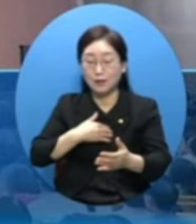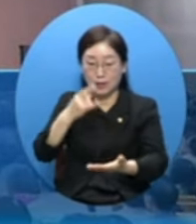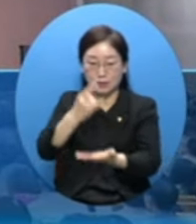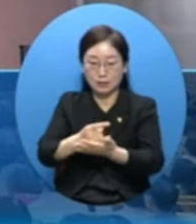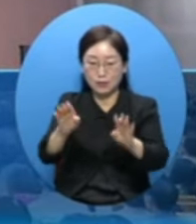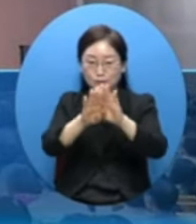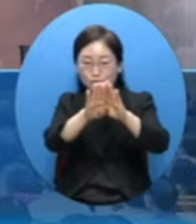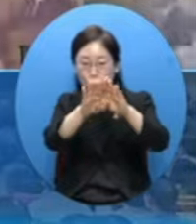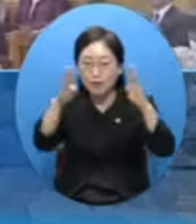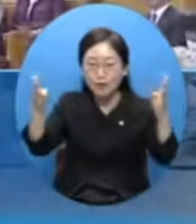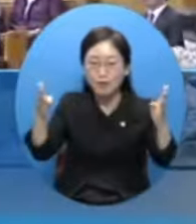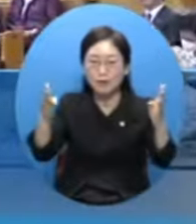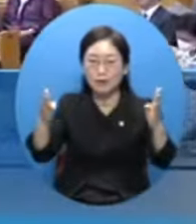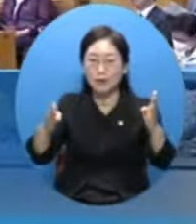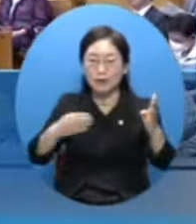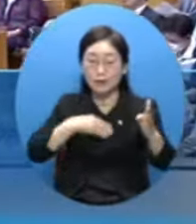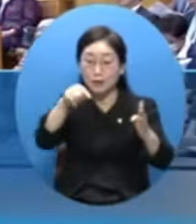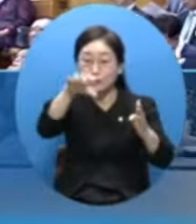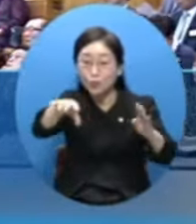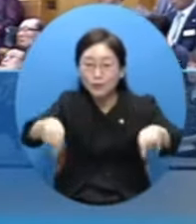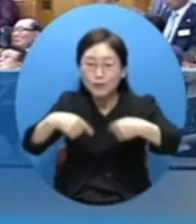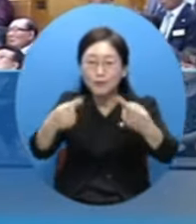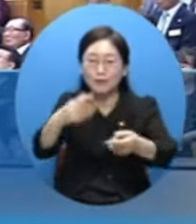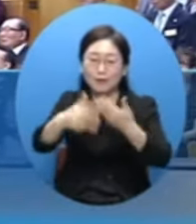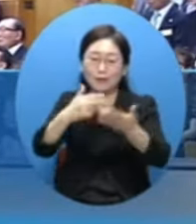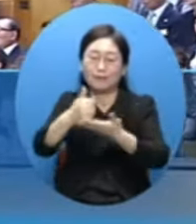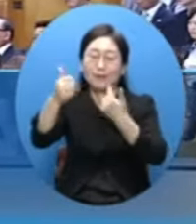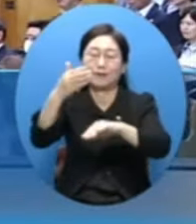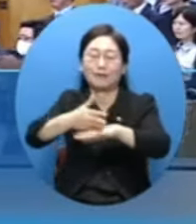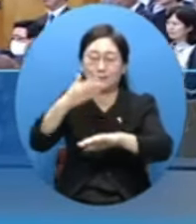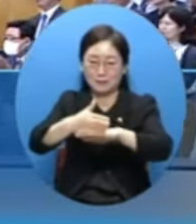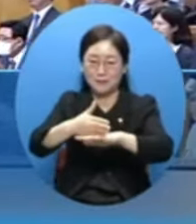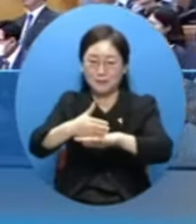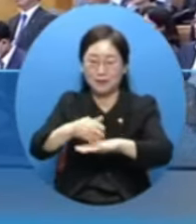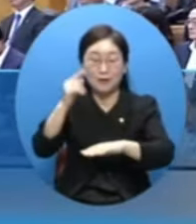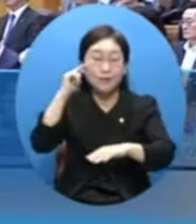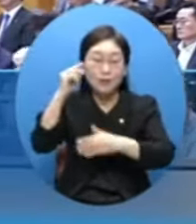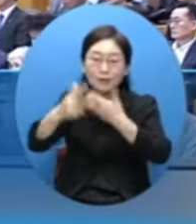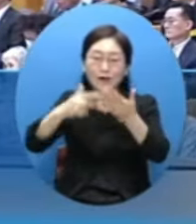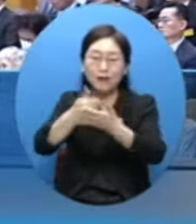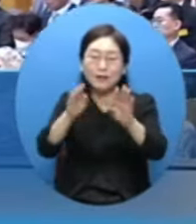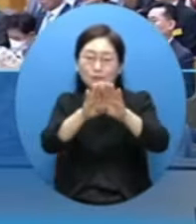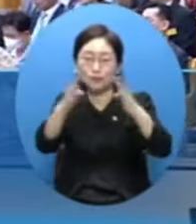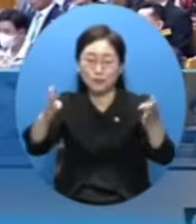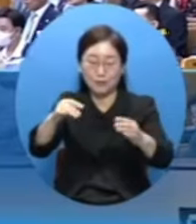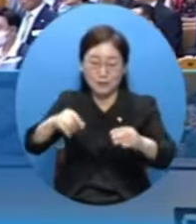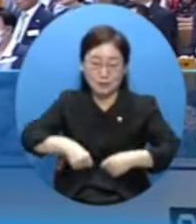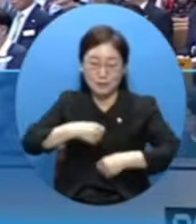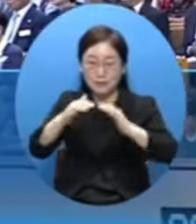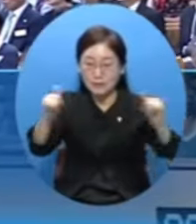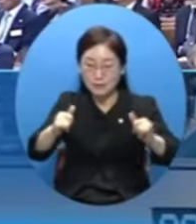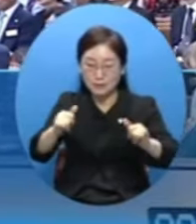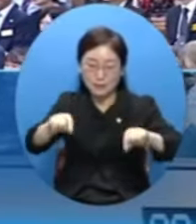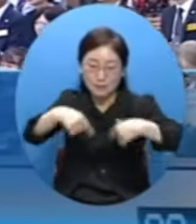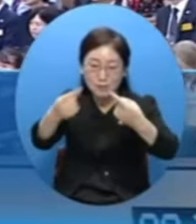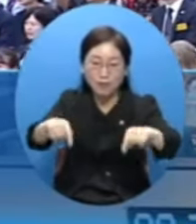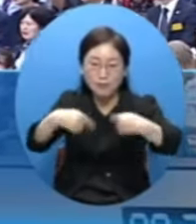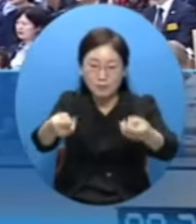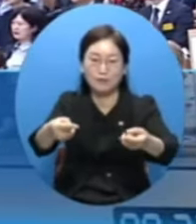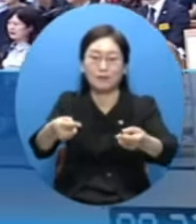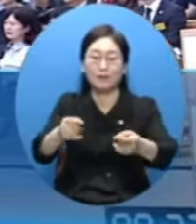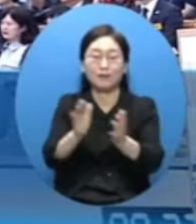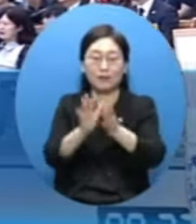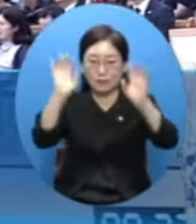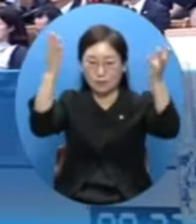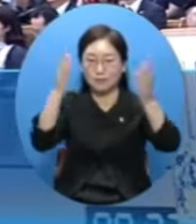문들 지어다 내가 그리로 들어가서게 감사하리로다이는 야의 문이라 의인들이 그리로 들어가다